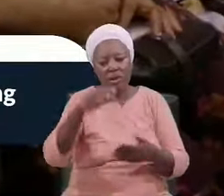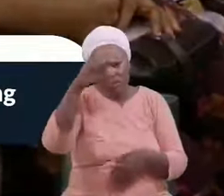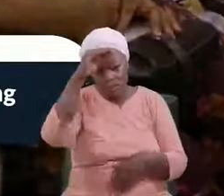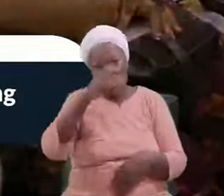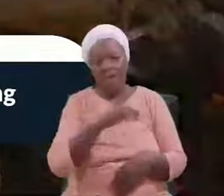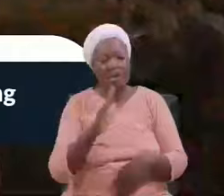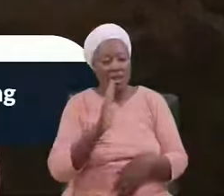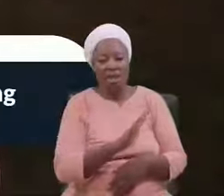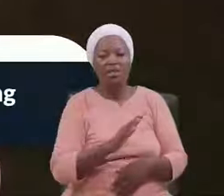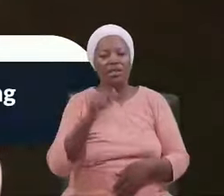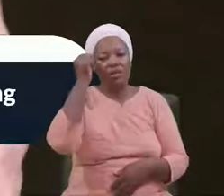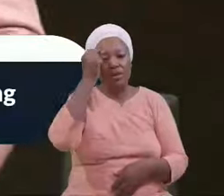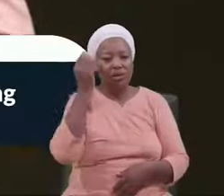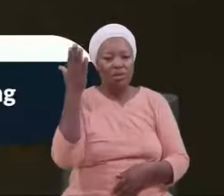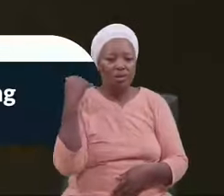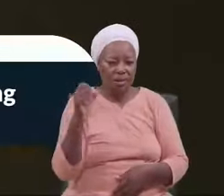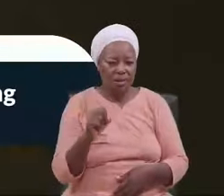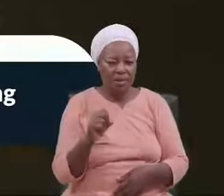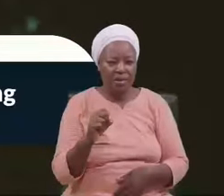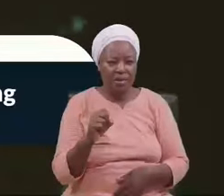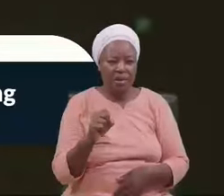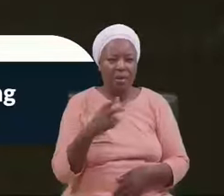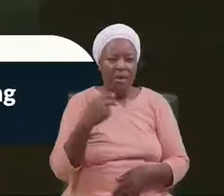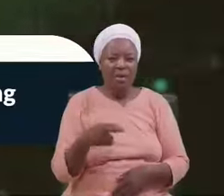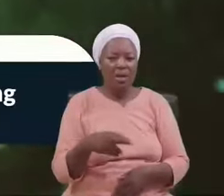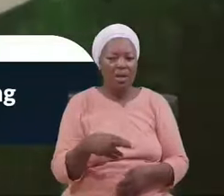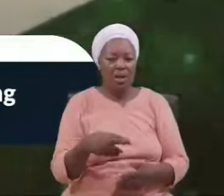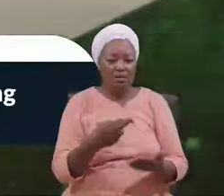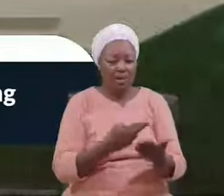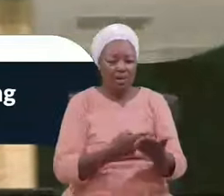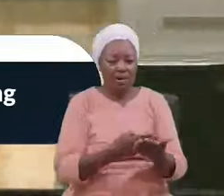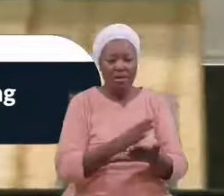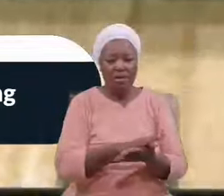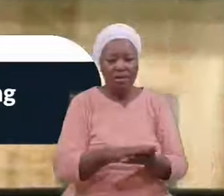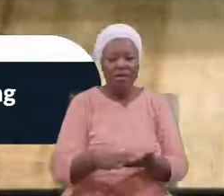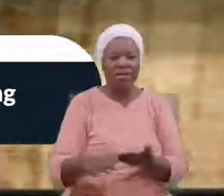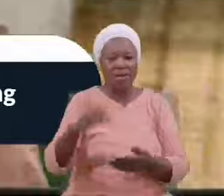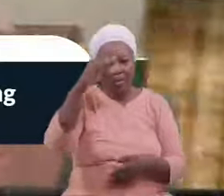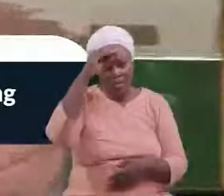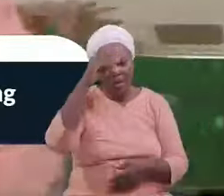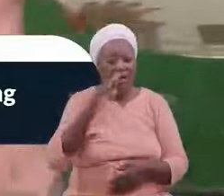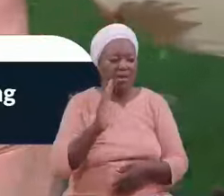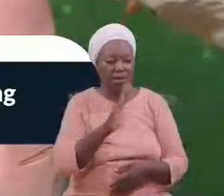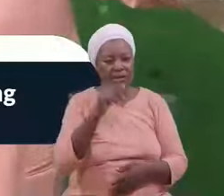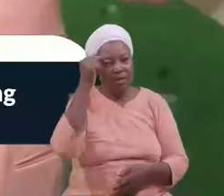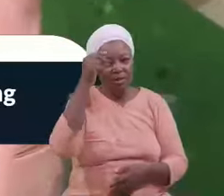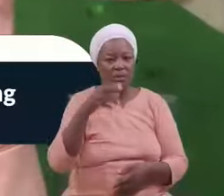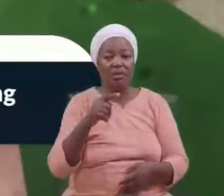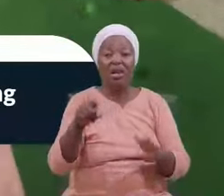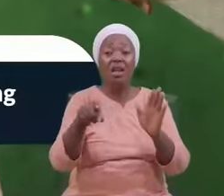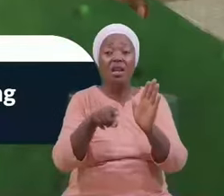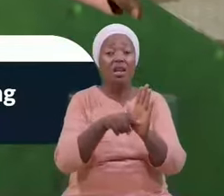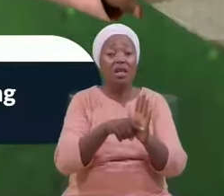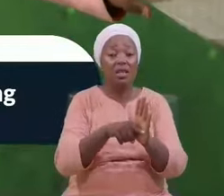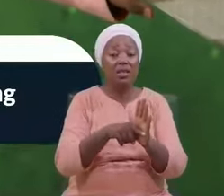que le méchant abandonne sa voie et l'homme d'iniquité ses pensées. Les pensées négatives